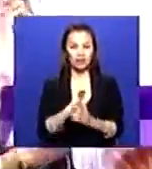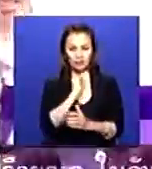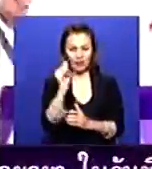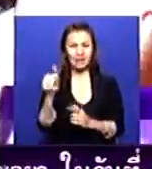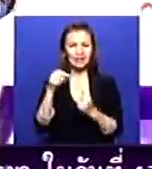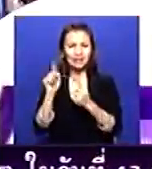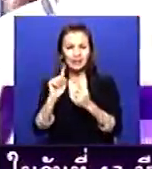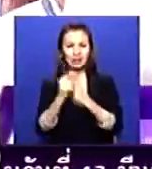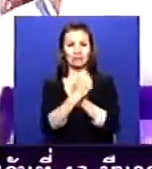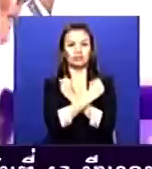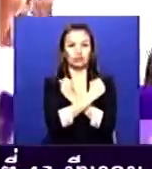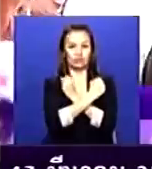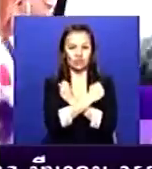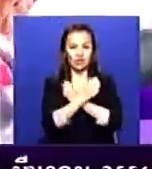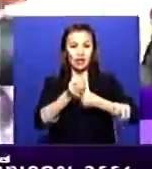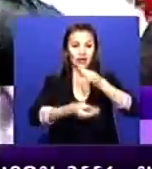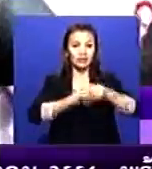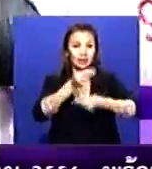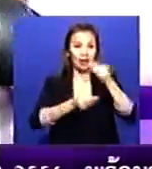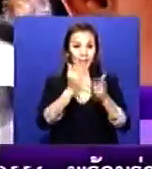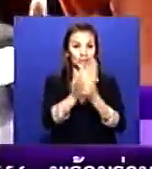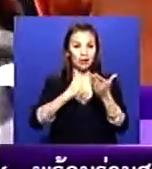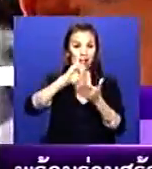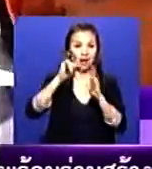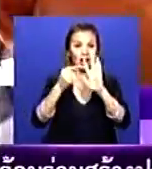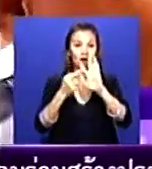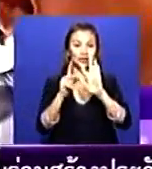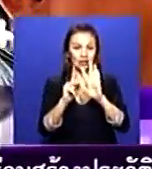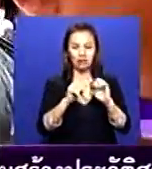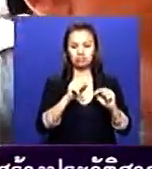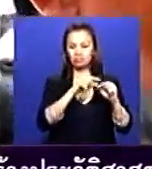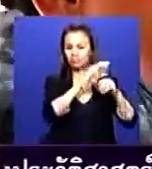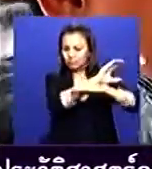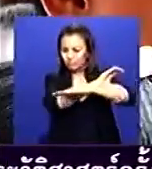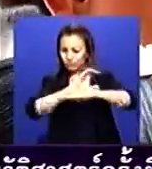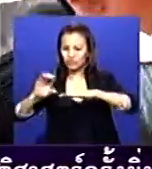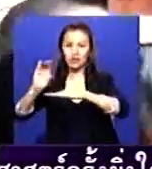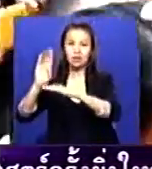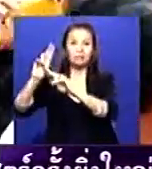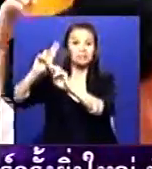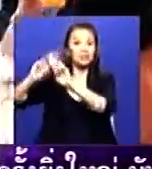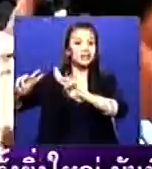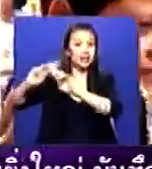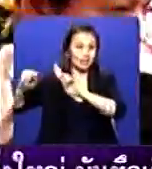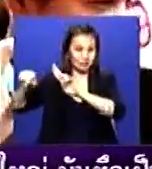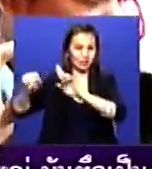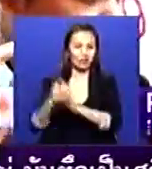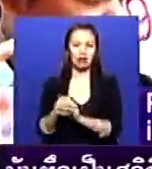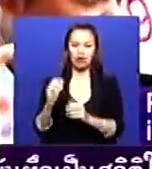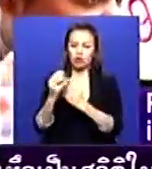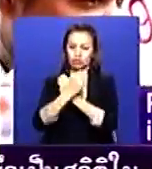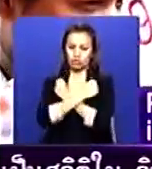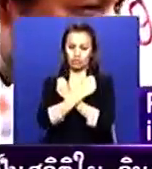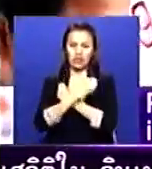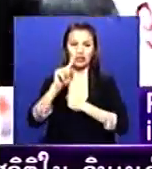ทช่วงตลาดบางจากถึงสถานีรถไฟฟ้า BTS บางจากก่อนขึ้นรถแห่หาเสียงในซอยสุขุมวิท101 จาก